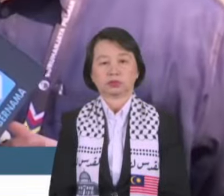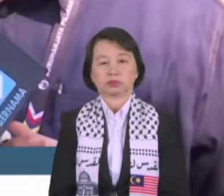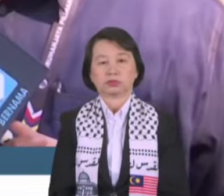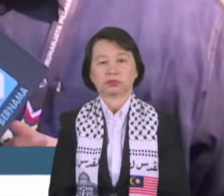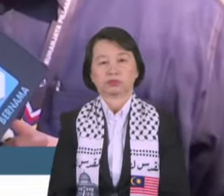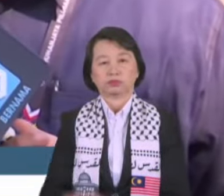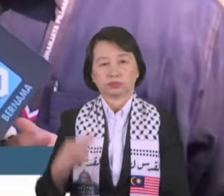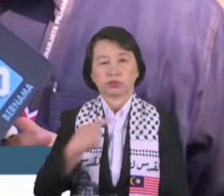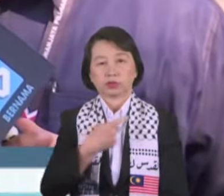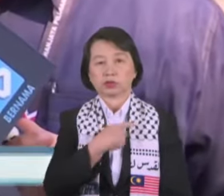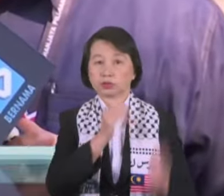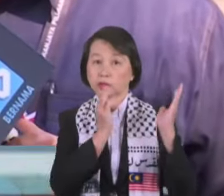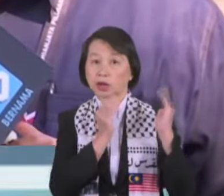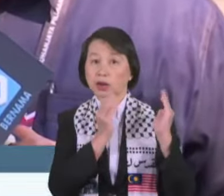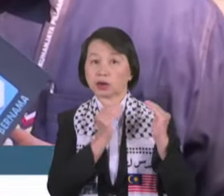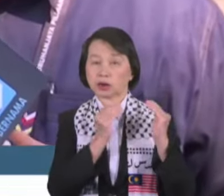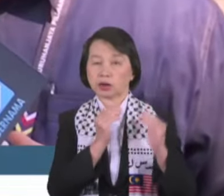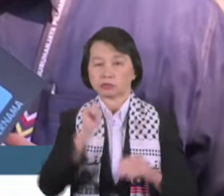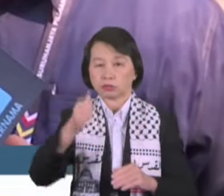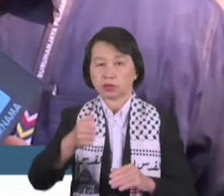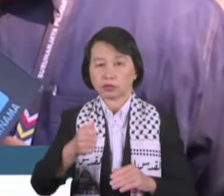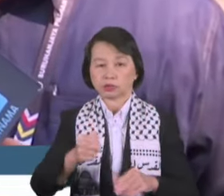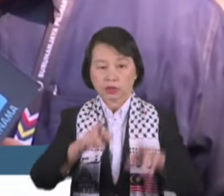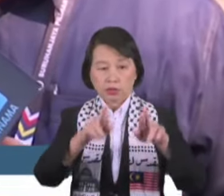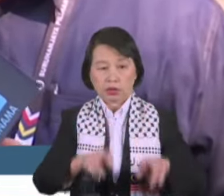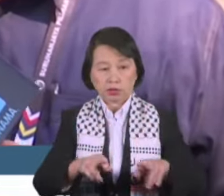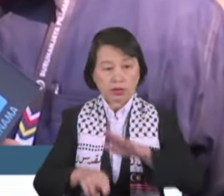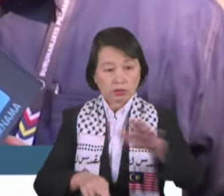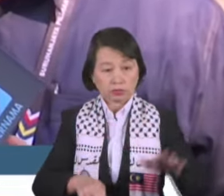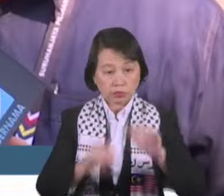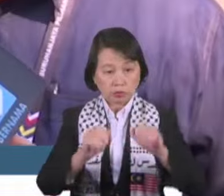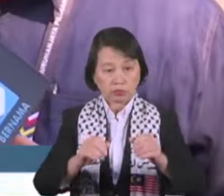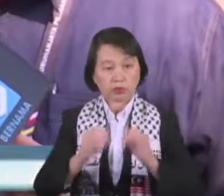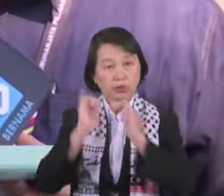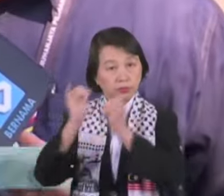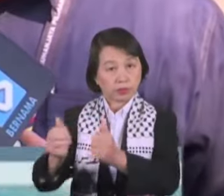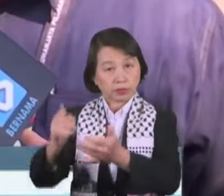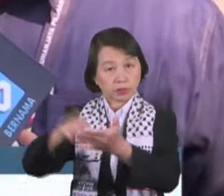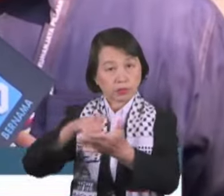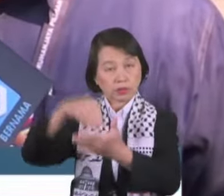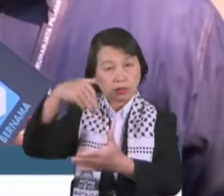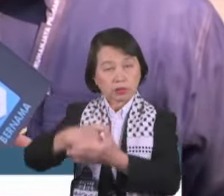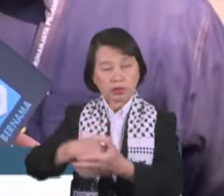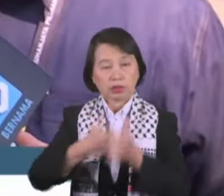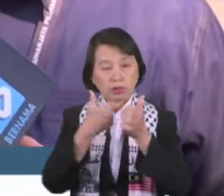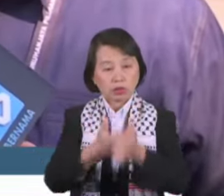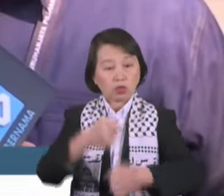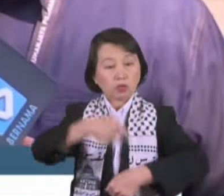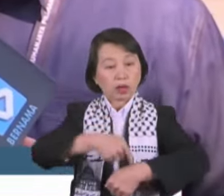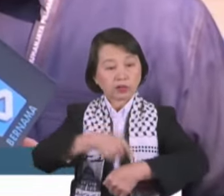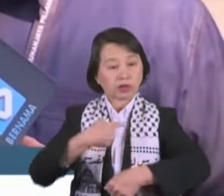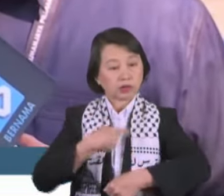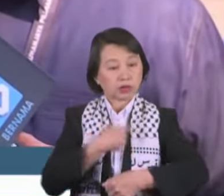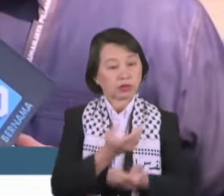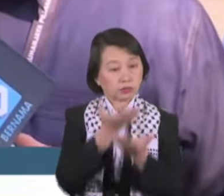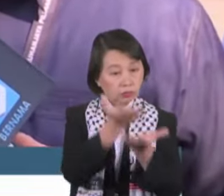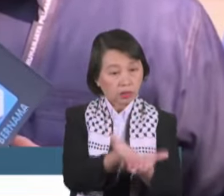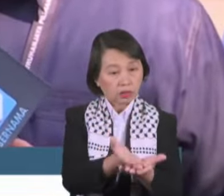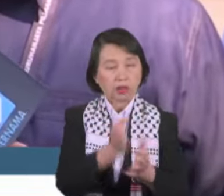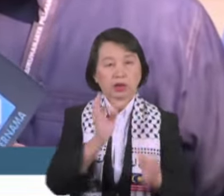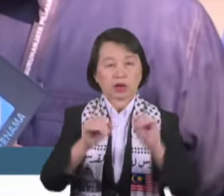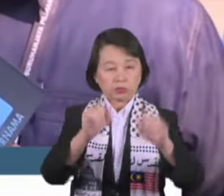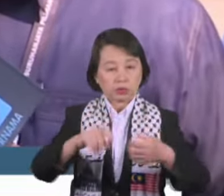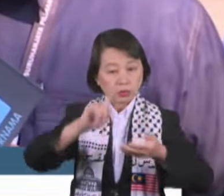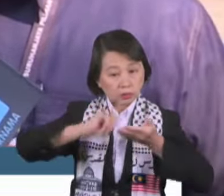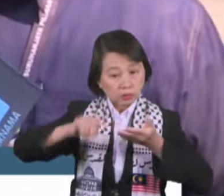So, kita berharaplah esok pada pengundi-pengundi di dunia ini dapat turunlah ramai-ramai mengikut masa yang kita cadangkan. Sebab kalau boleh